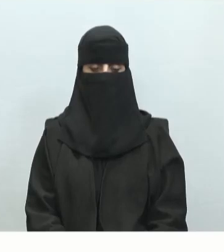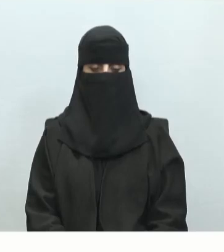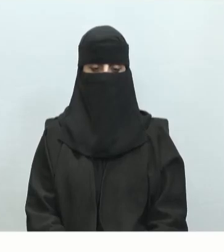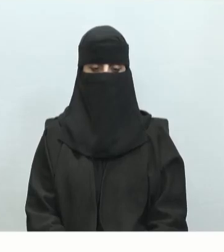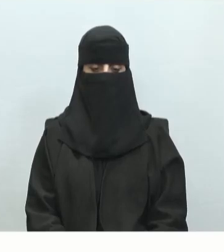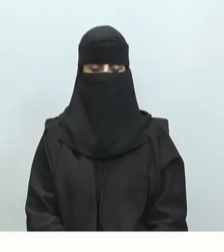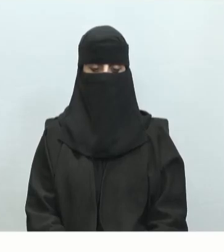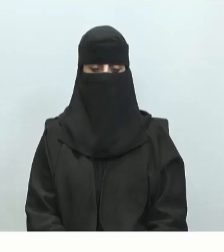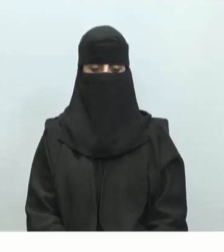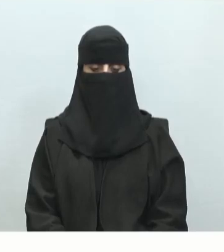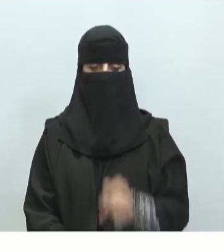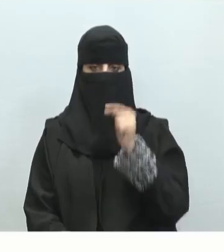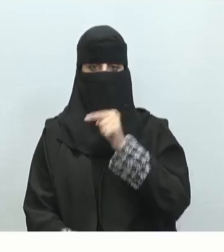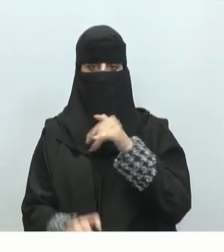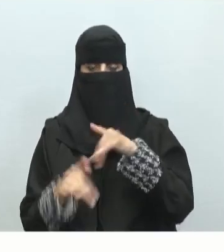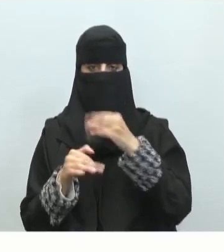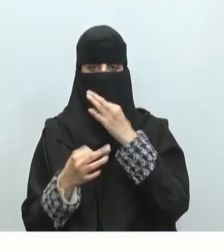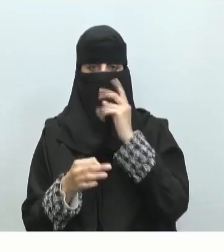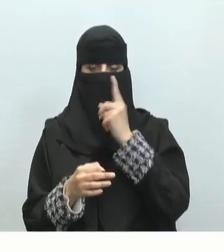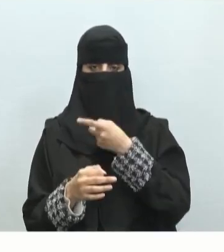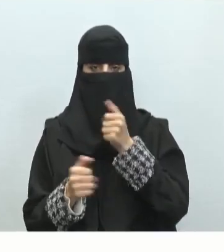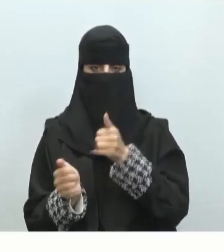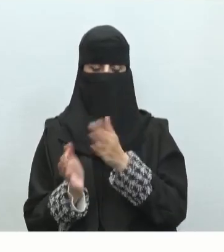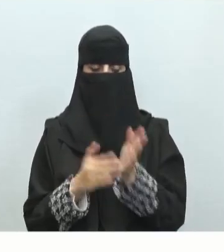اخره بهذه الطريقه ايها